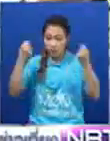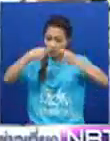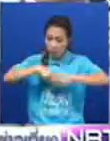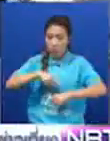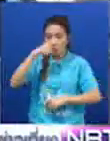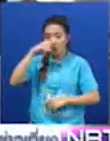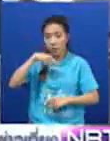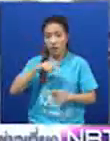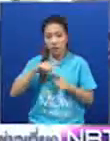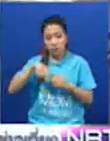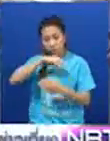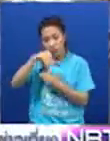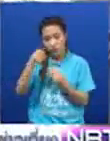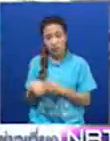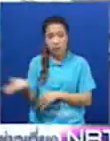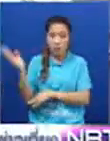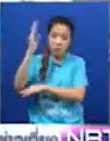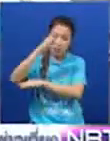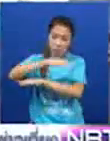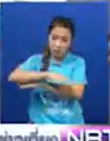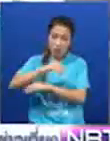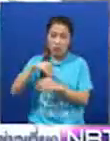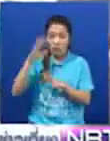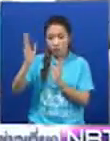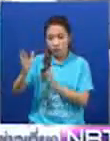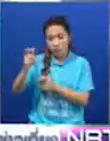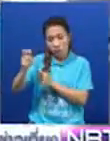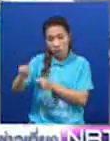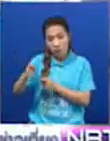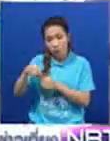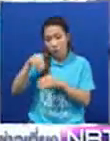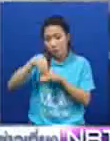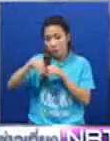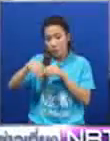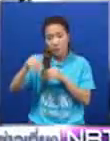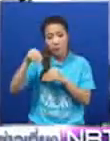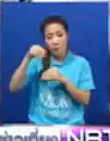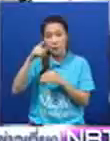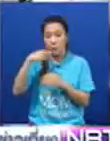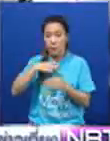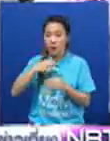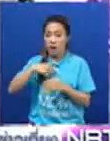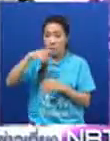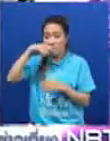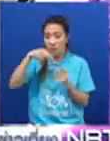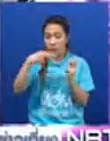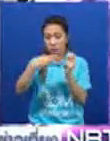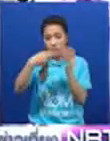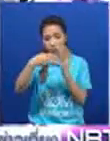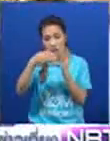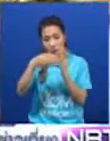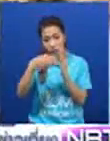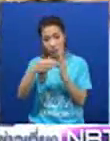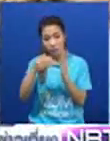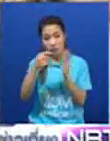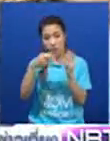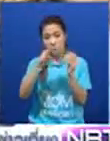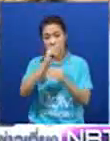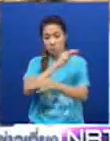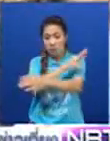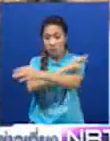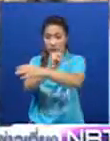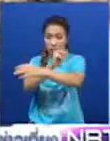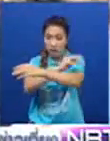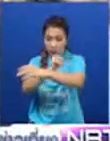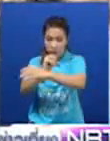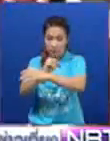ไหมไทยในชีวิตประจำวันโดยนำเกษตรกรกลุ่มทอผ้าไทยที่บ้านหนองบัวอำเภอกุรังนะคะที่จังหวัดมหาสารค